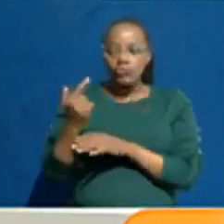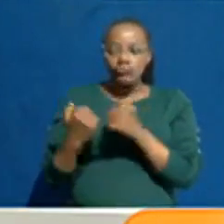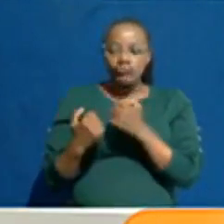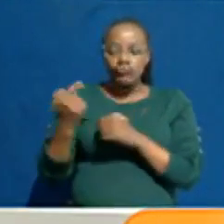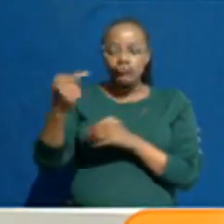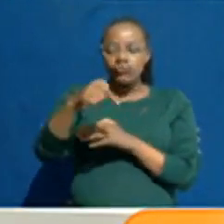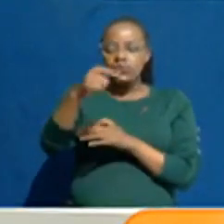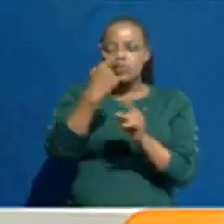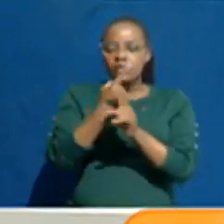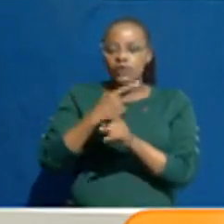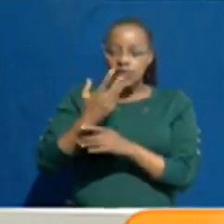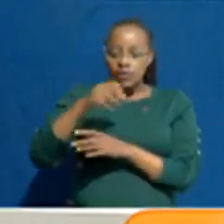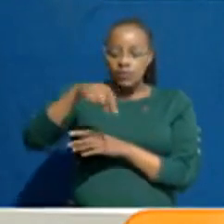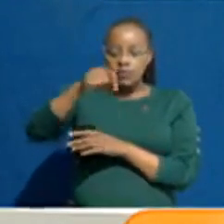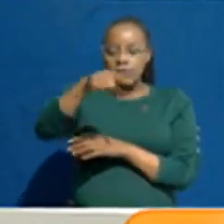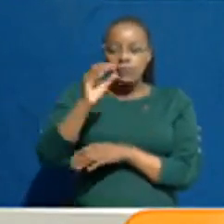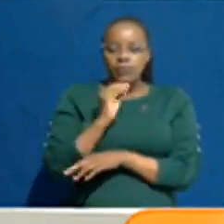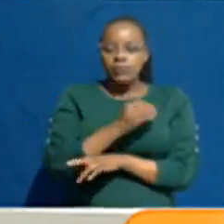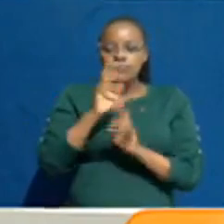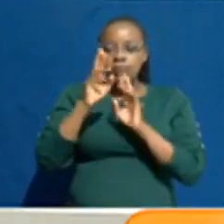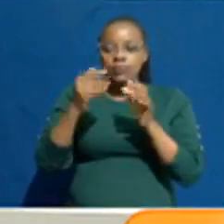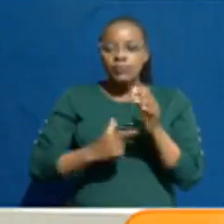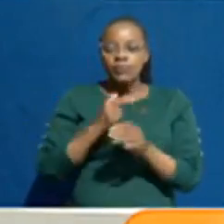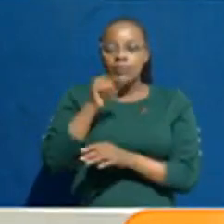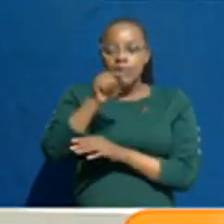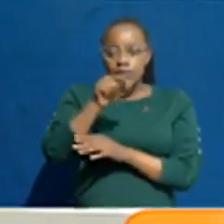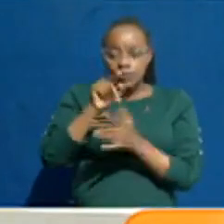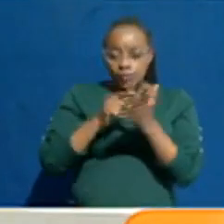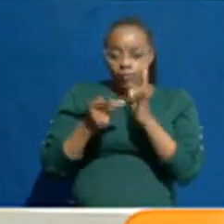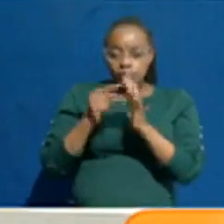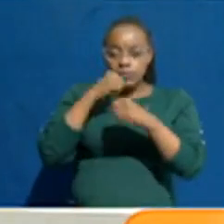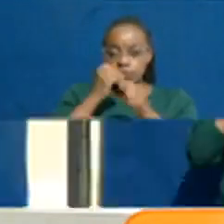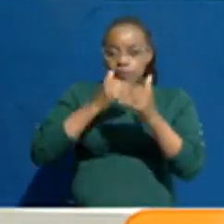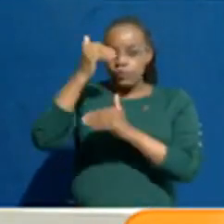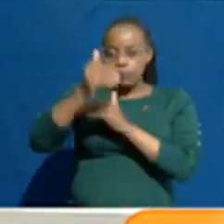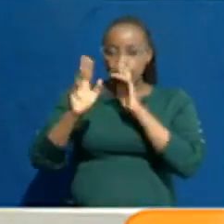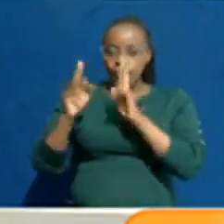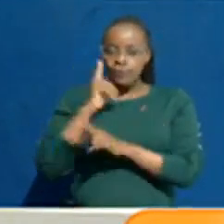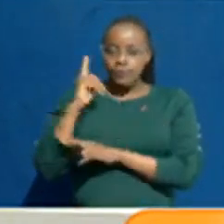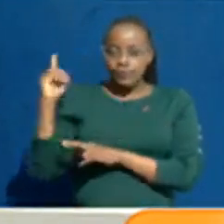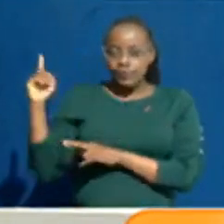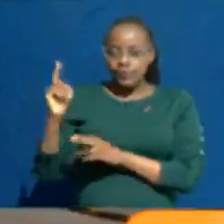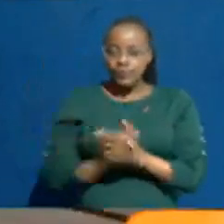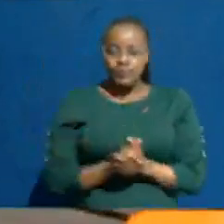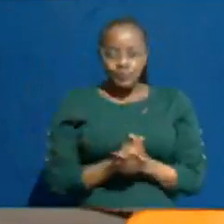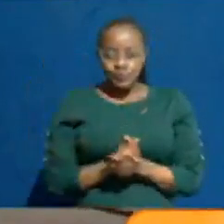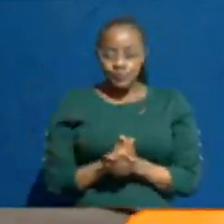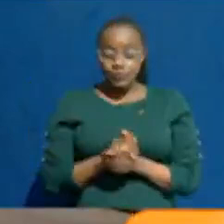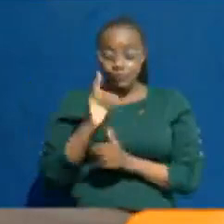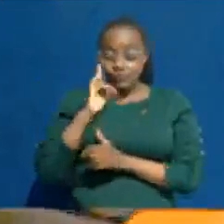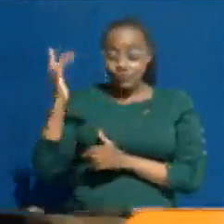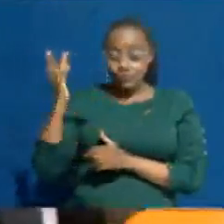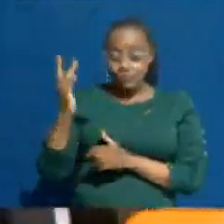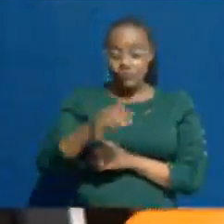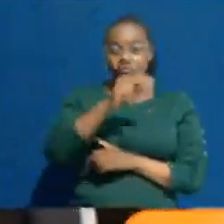wetu Susan Ndunda alipata fursa ya kutembelea mradi huo wa chuo hicho na kutuandalia taarifa ifuatayo. Hapa ni chuo kikuu